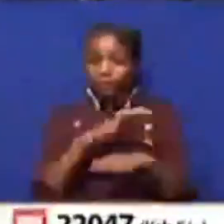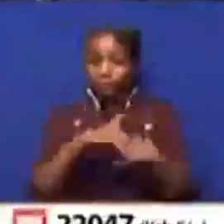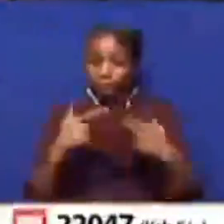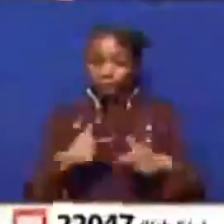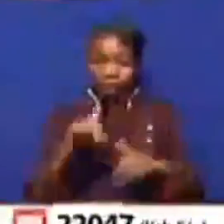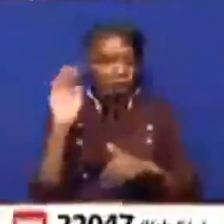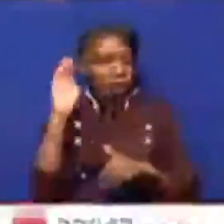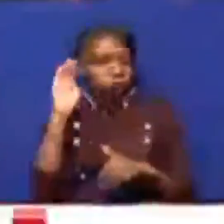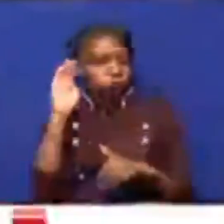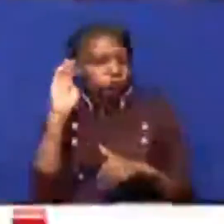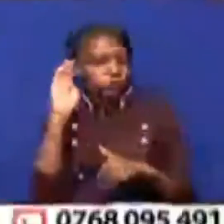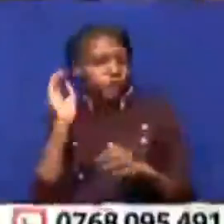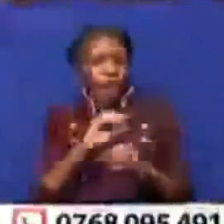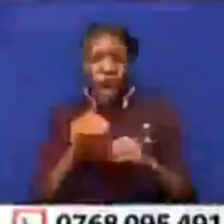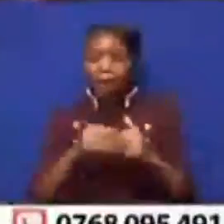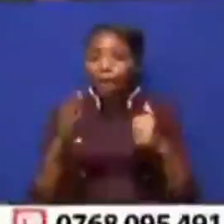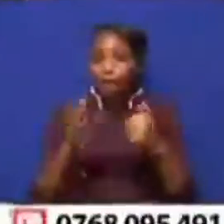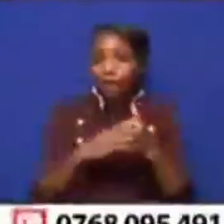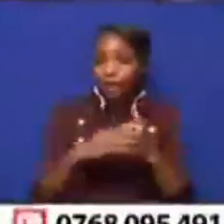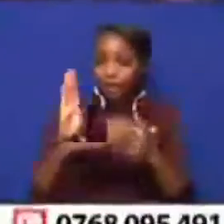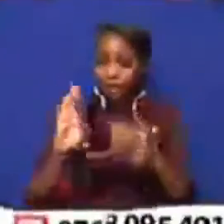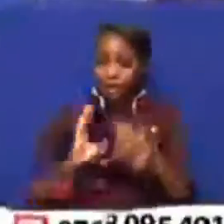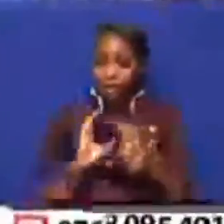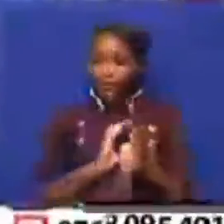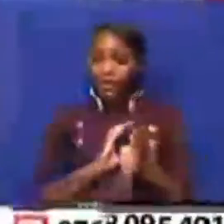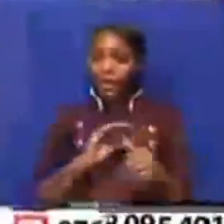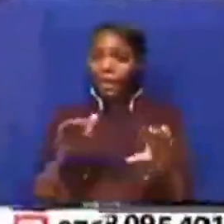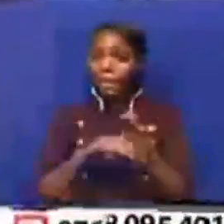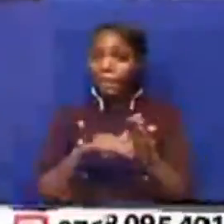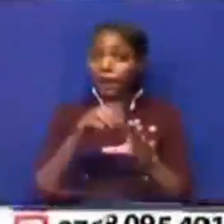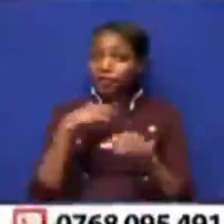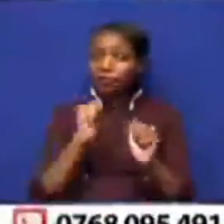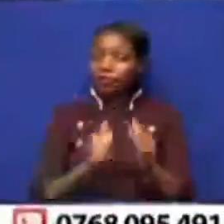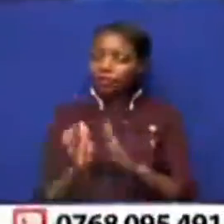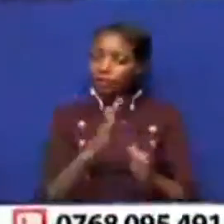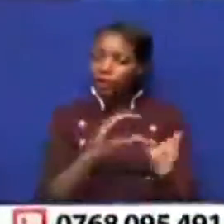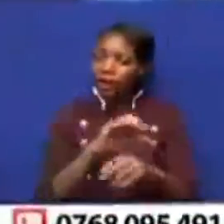now on the 9-member education committee to chart a way